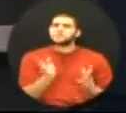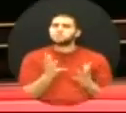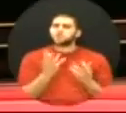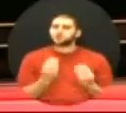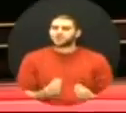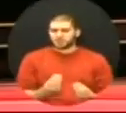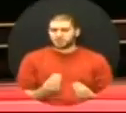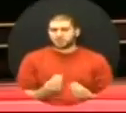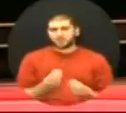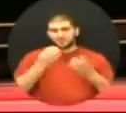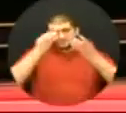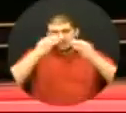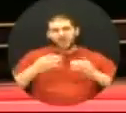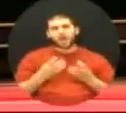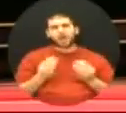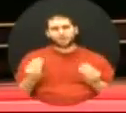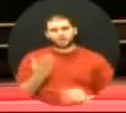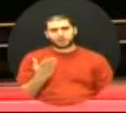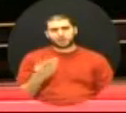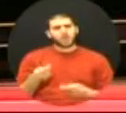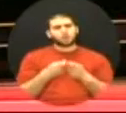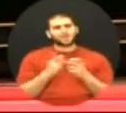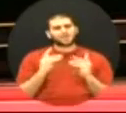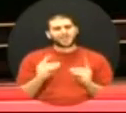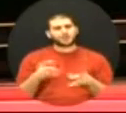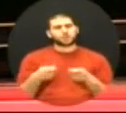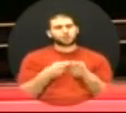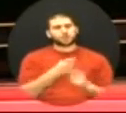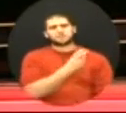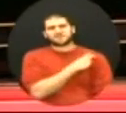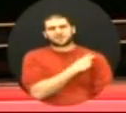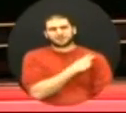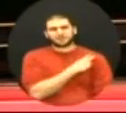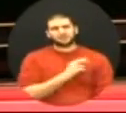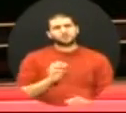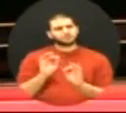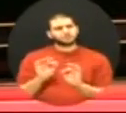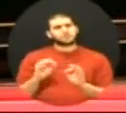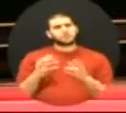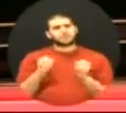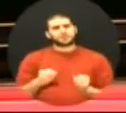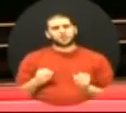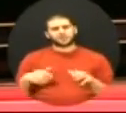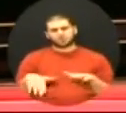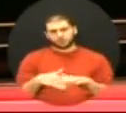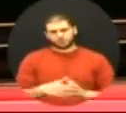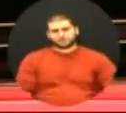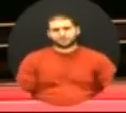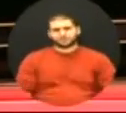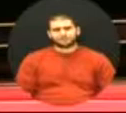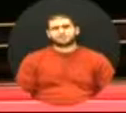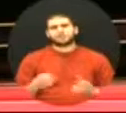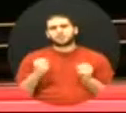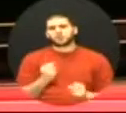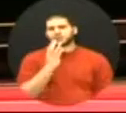טובה, והערכה רבה לתנועת דרכנו ותנועת המפקדים למען ביטחון ושלום. ביטחון